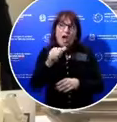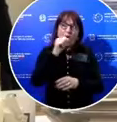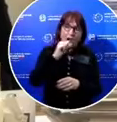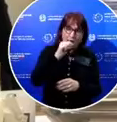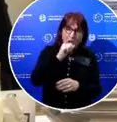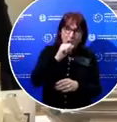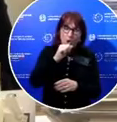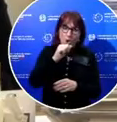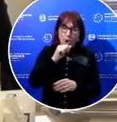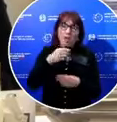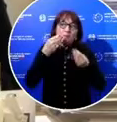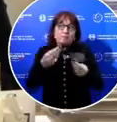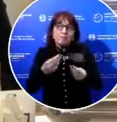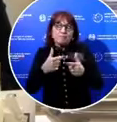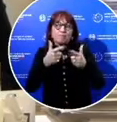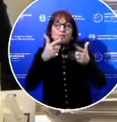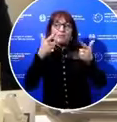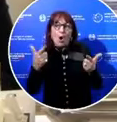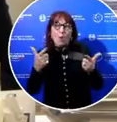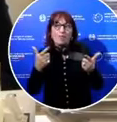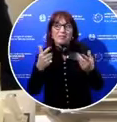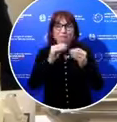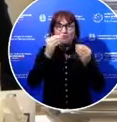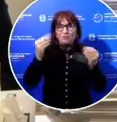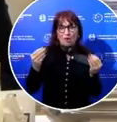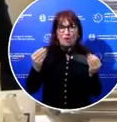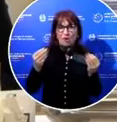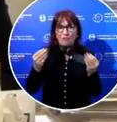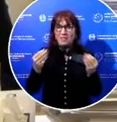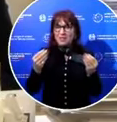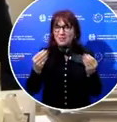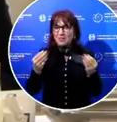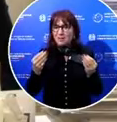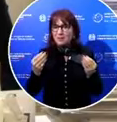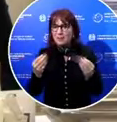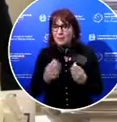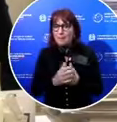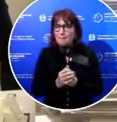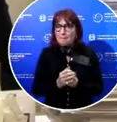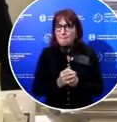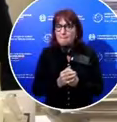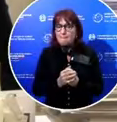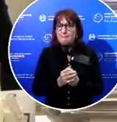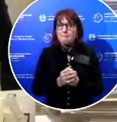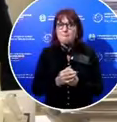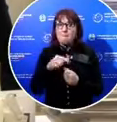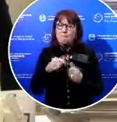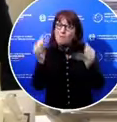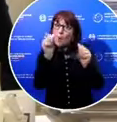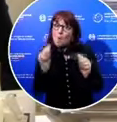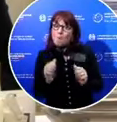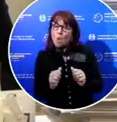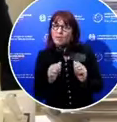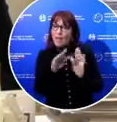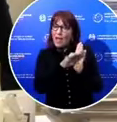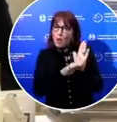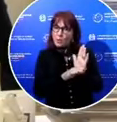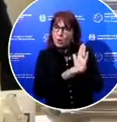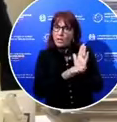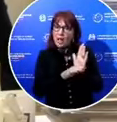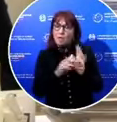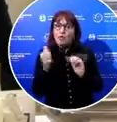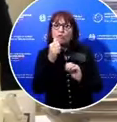e favorire il dialogo con i giovani. Si è messo così a punto un modello operativo che non è soltanto sanzionatorio,